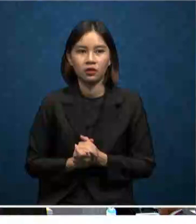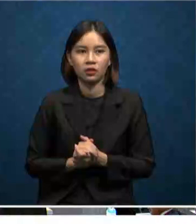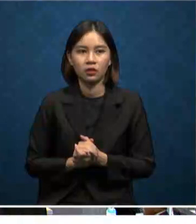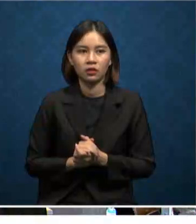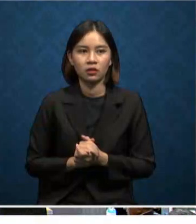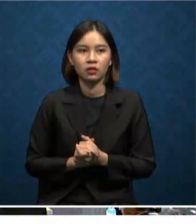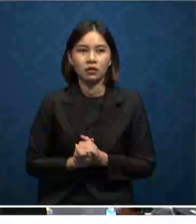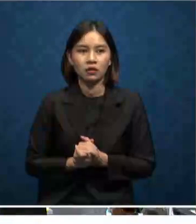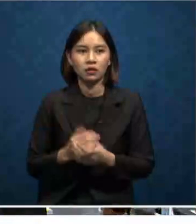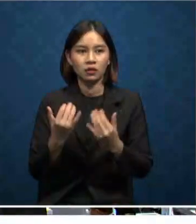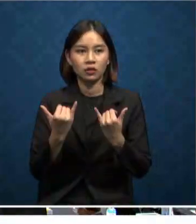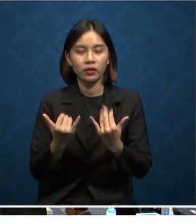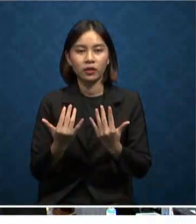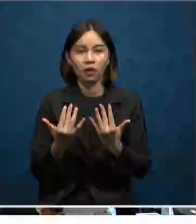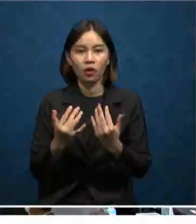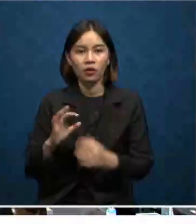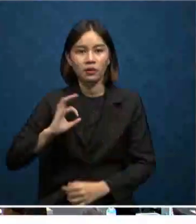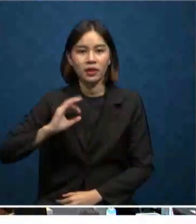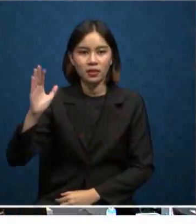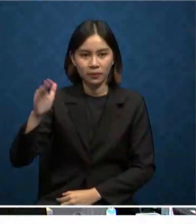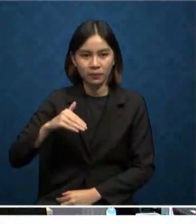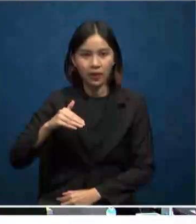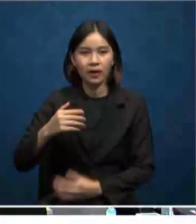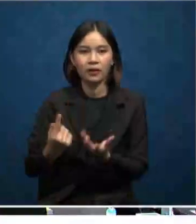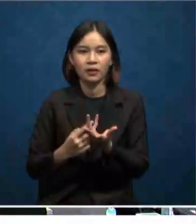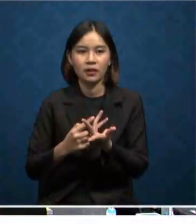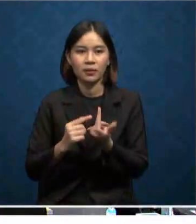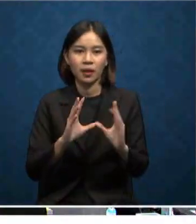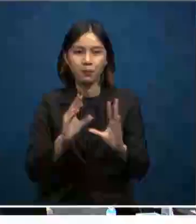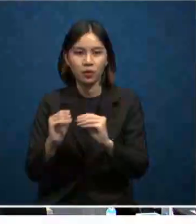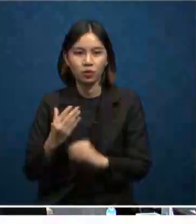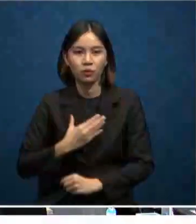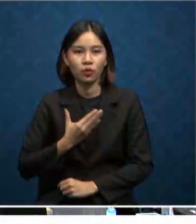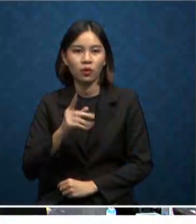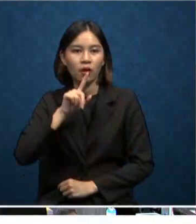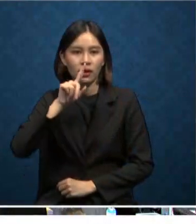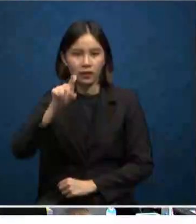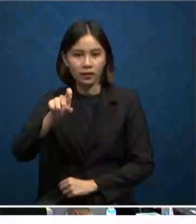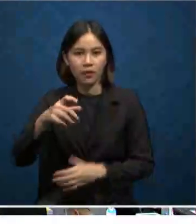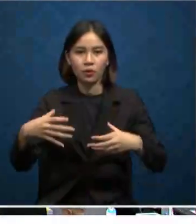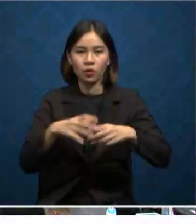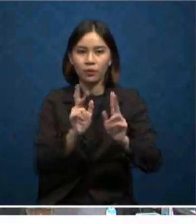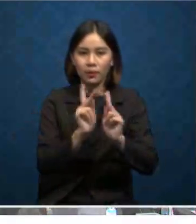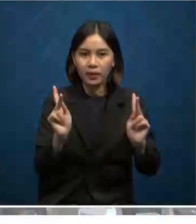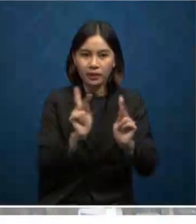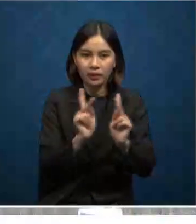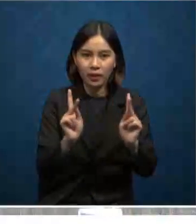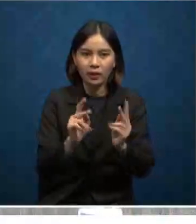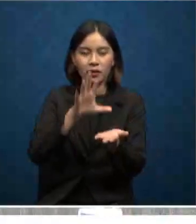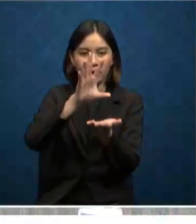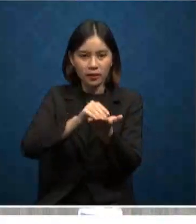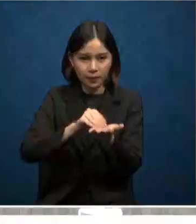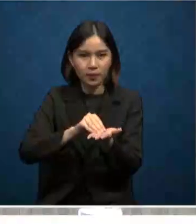ิญครับ ครับช่วงระยะเวลาที่รอสมาชิกเข้ามานับองค์ประชุมผมขออนุญาตสอบถามกรรมธิการและก็เพื่อบันทึกเอา